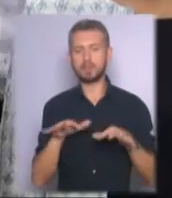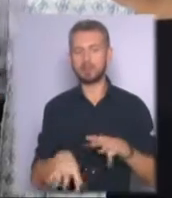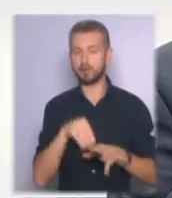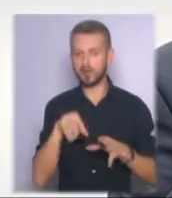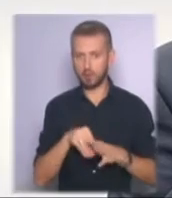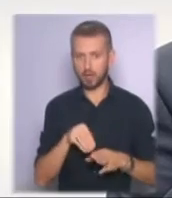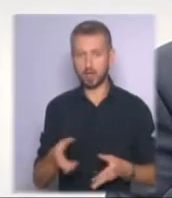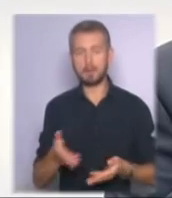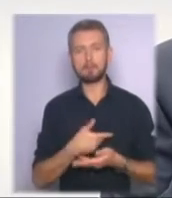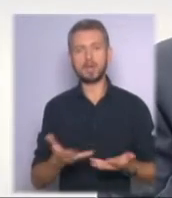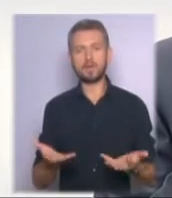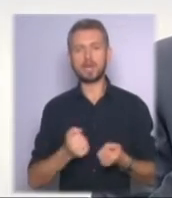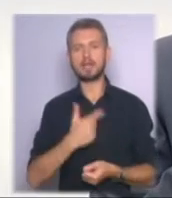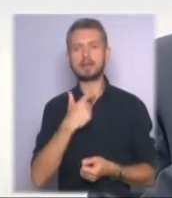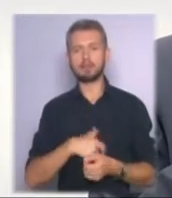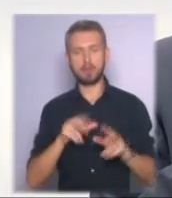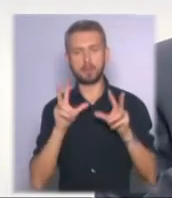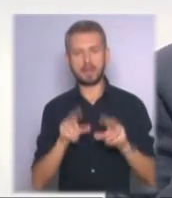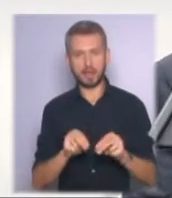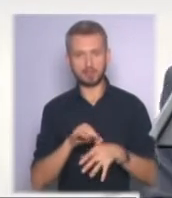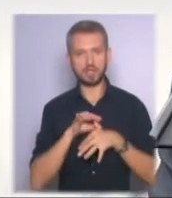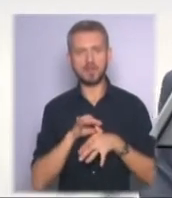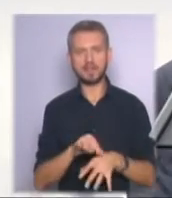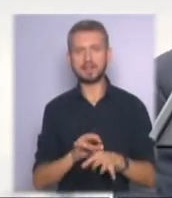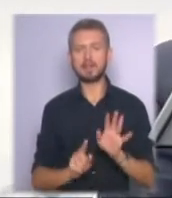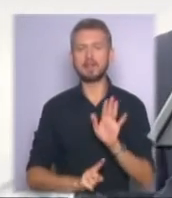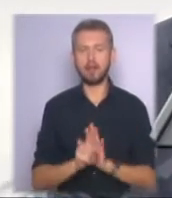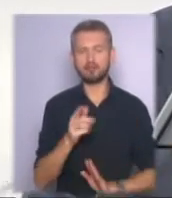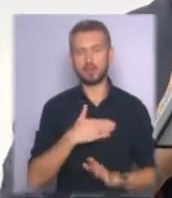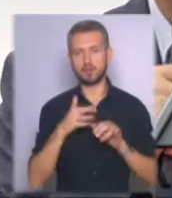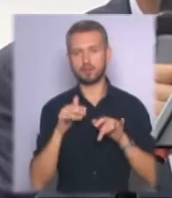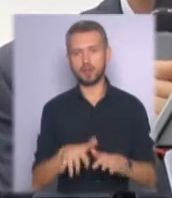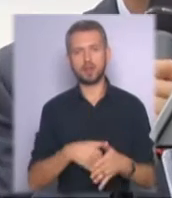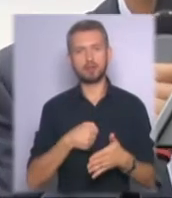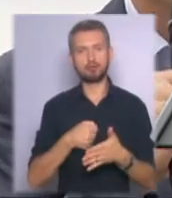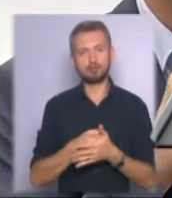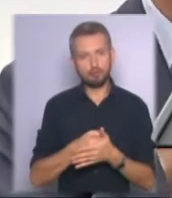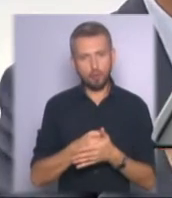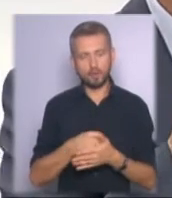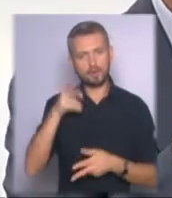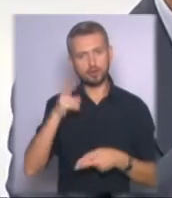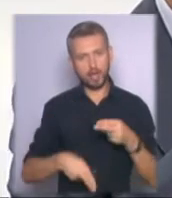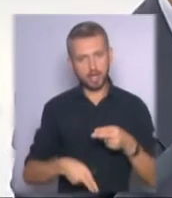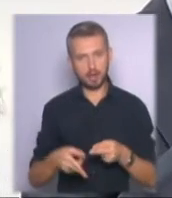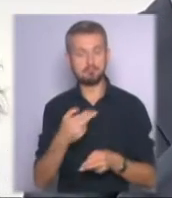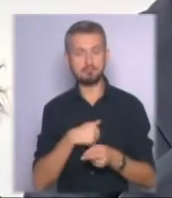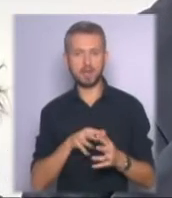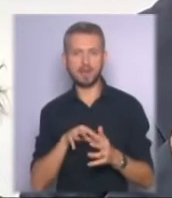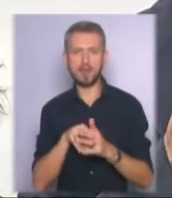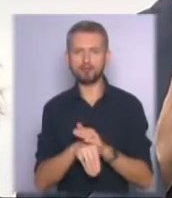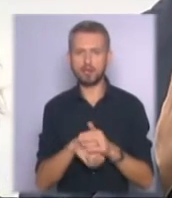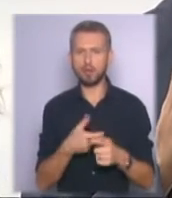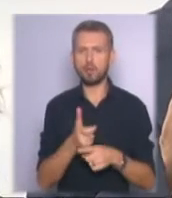себе обов'язки довести начатое нами діло до завершення. Ми заложили дуже